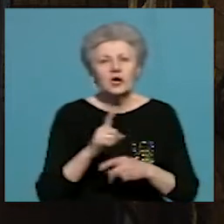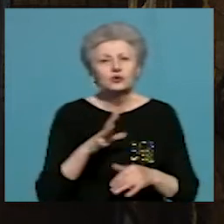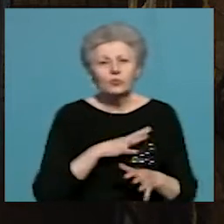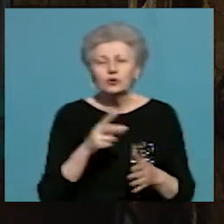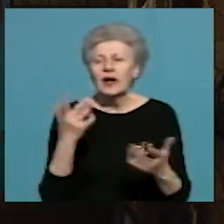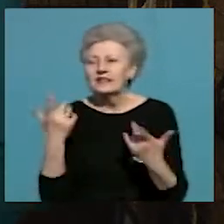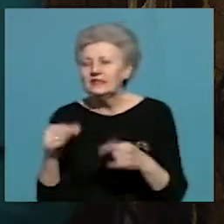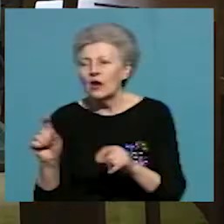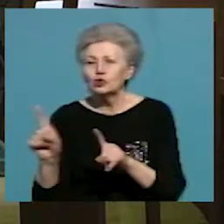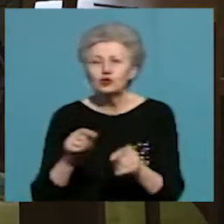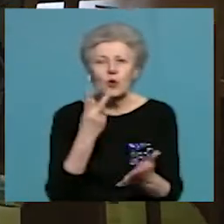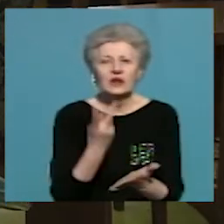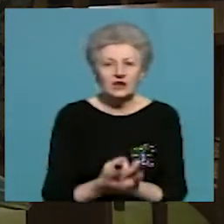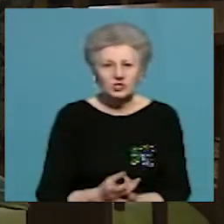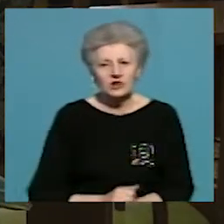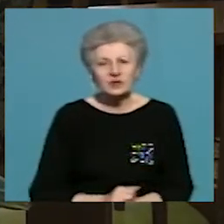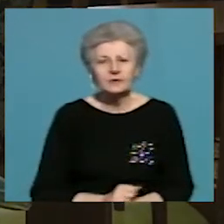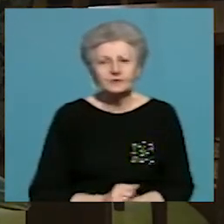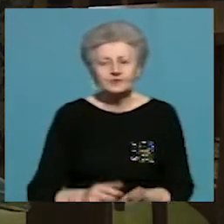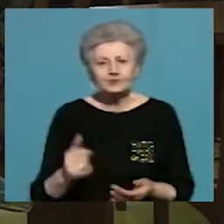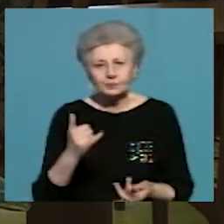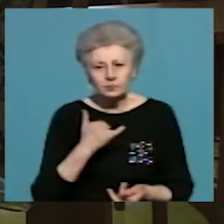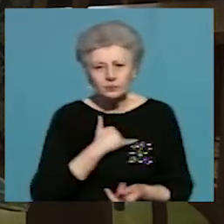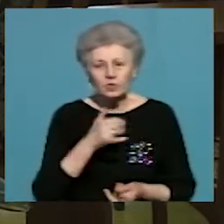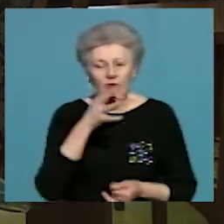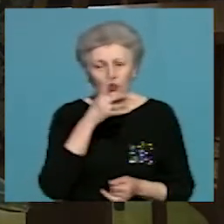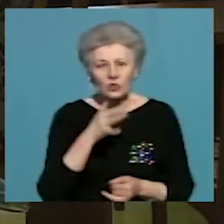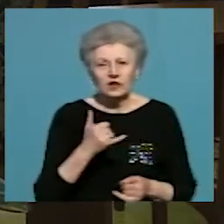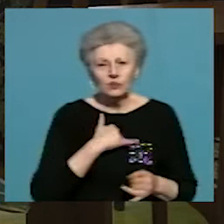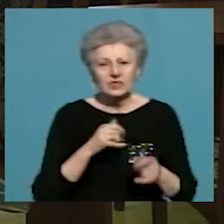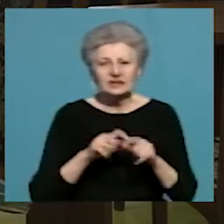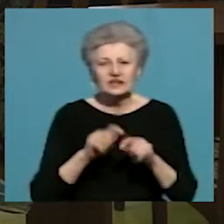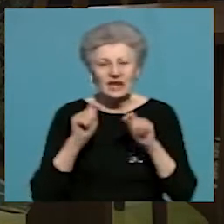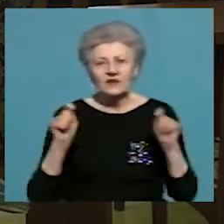що лежить. Коли у нас відкрився університет,